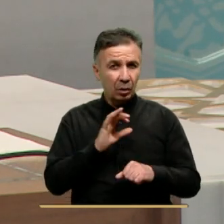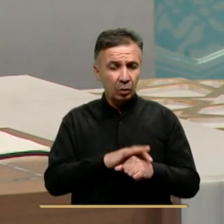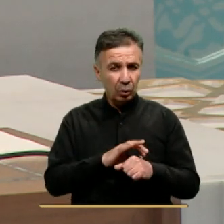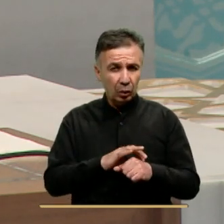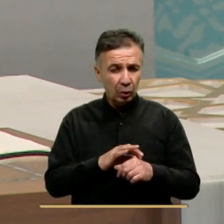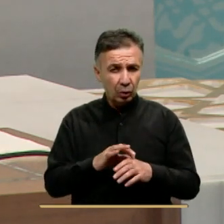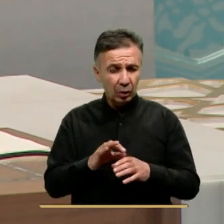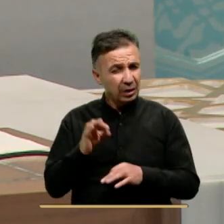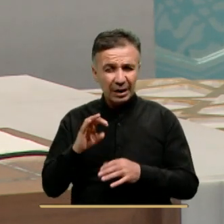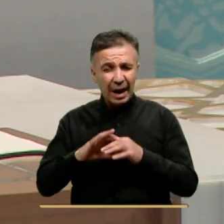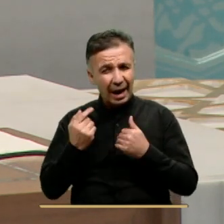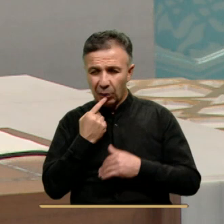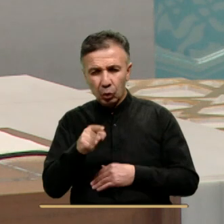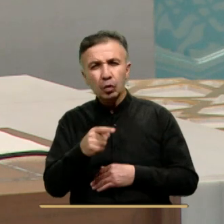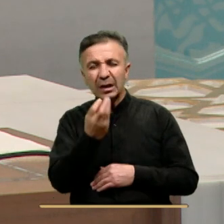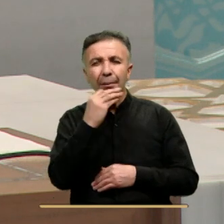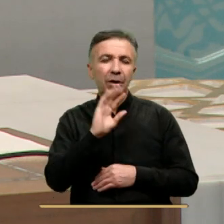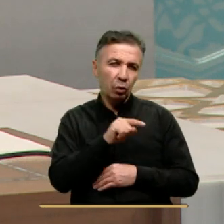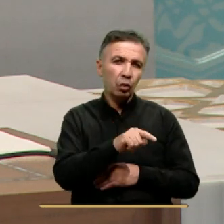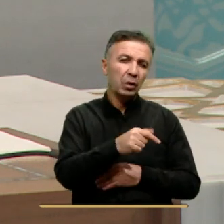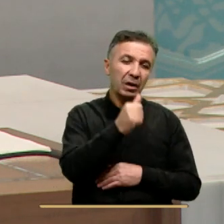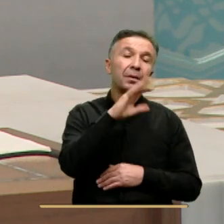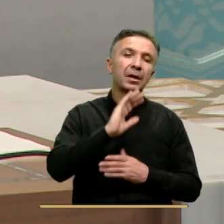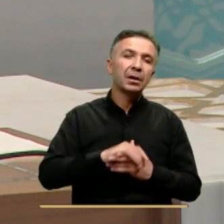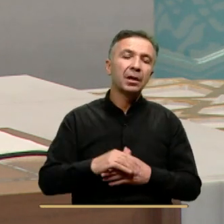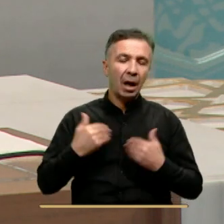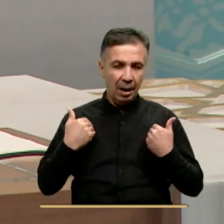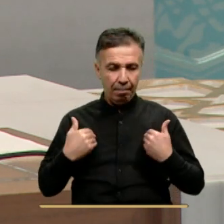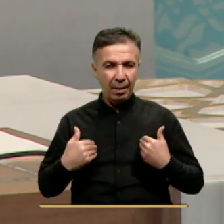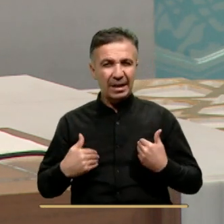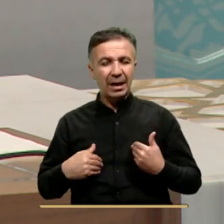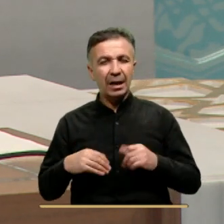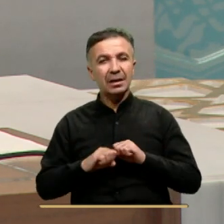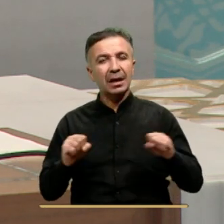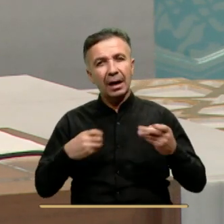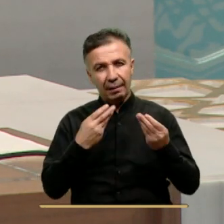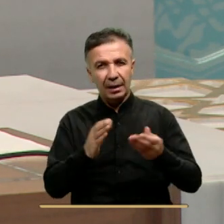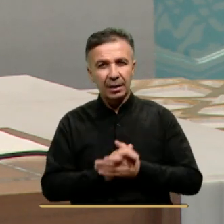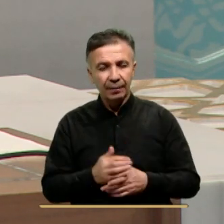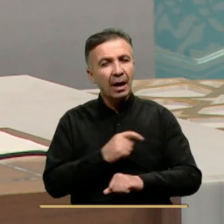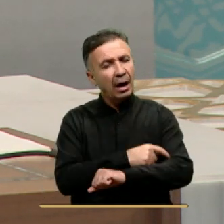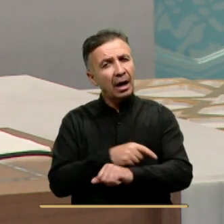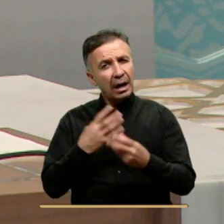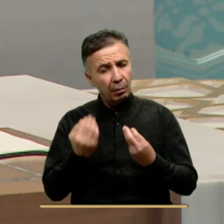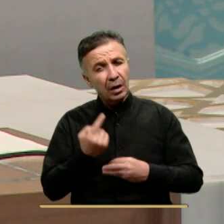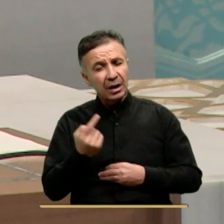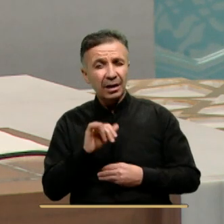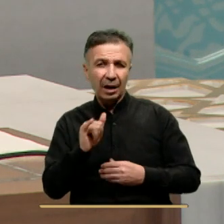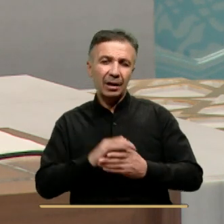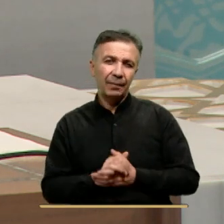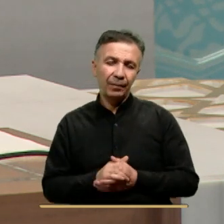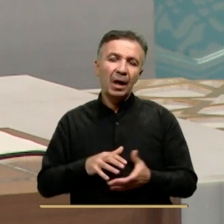ne diyor şunları şunları yemeyeceksin Çünkü beden sağlığına zarar verir haramlar da böyle ruh